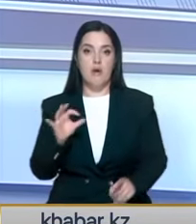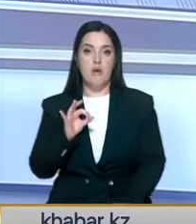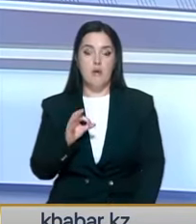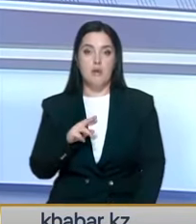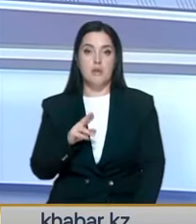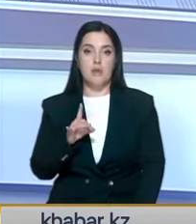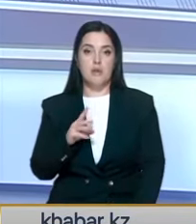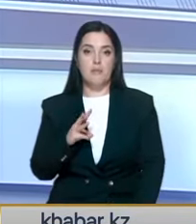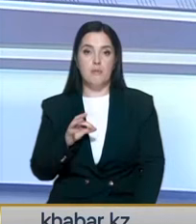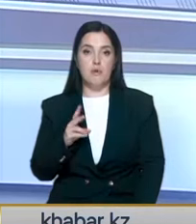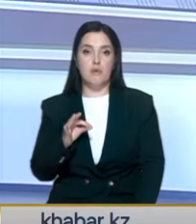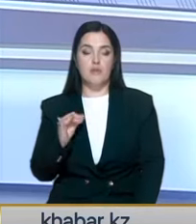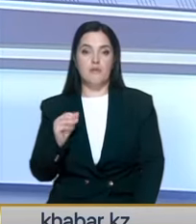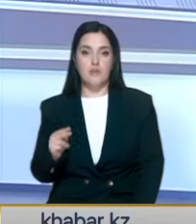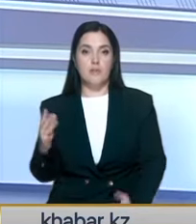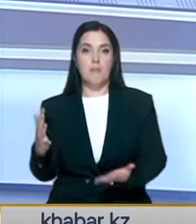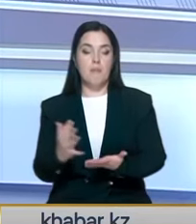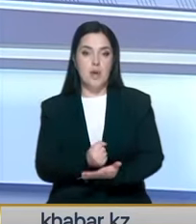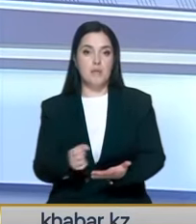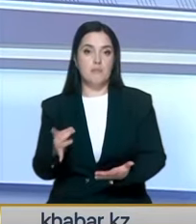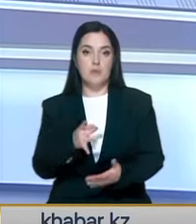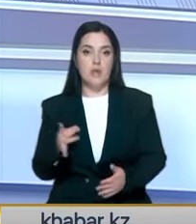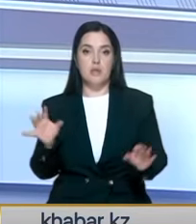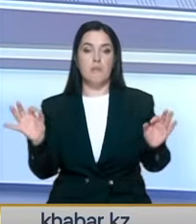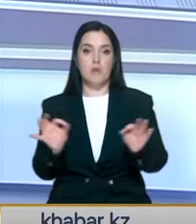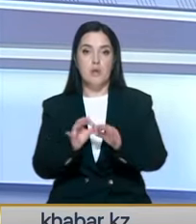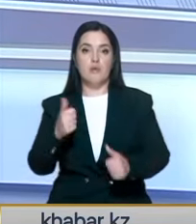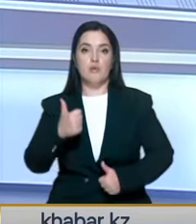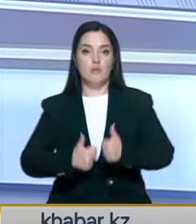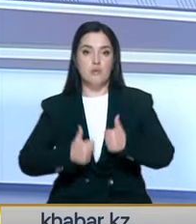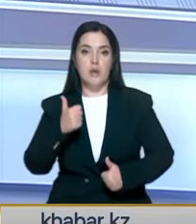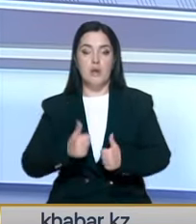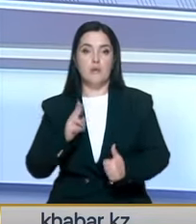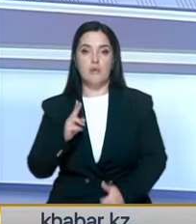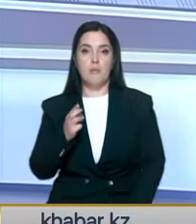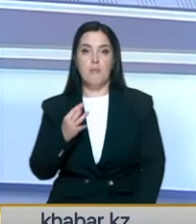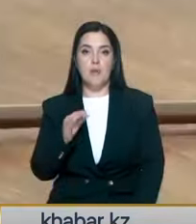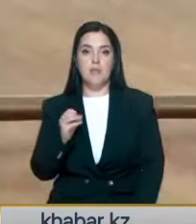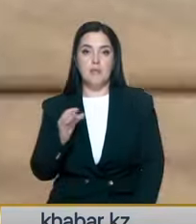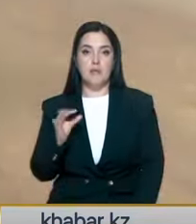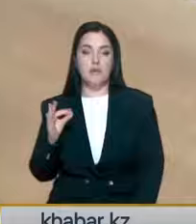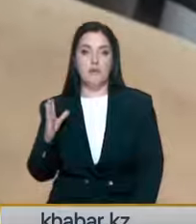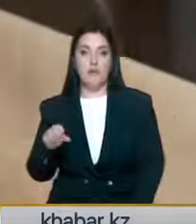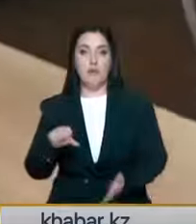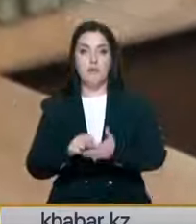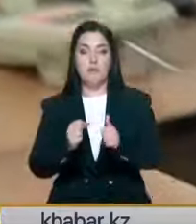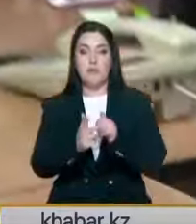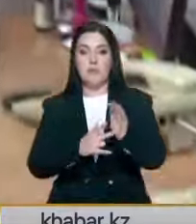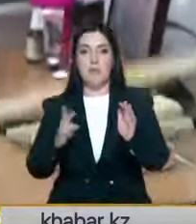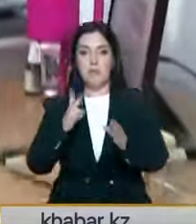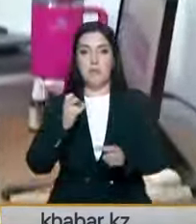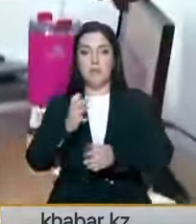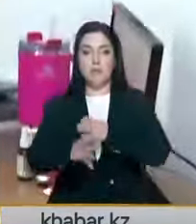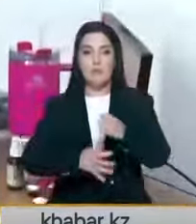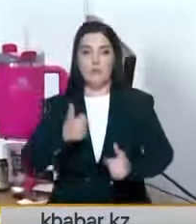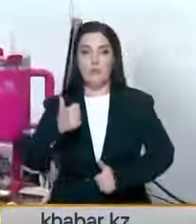И вот один из них — это Олег Ермолович. Он победитель республиканского музыкального конкурса имени Куляш Байсеитова. Выступит он 18